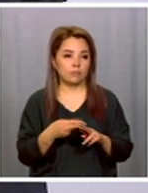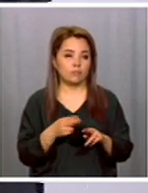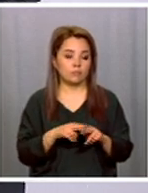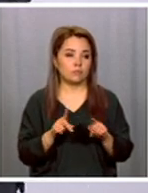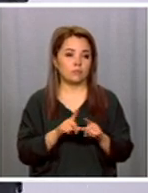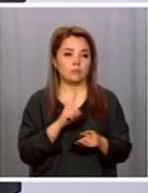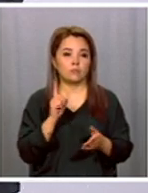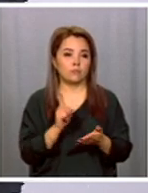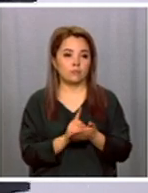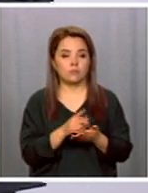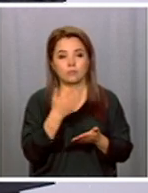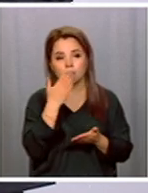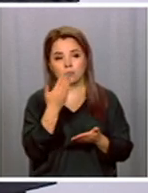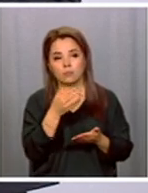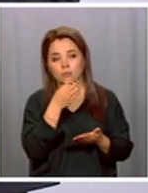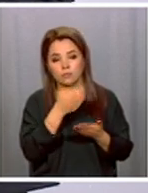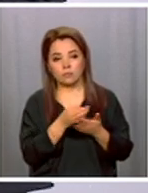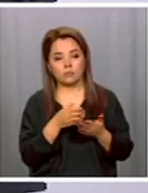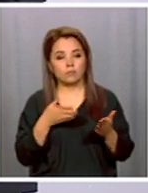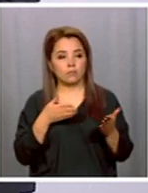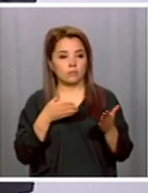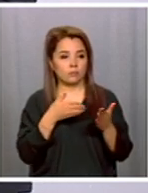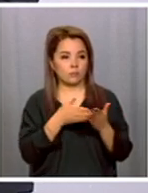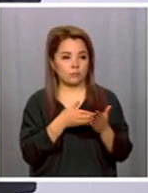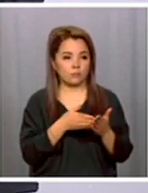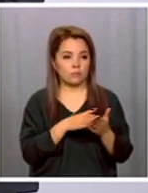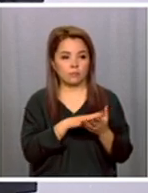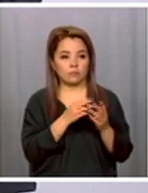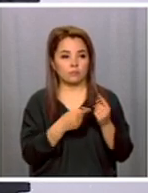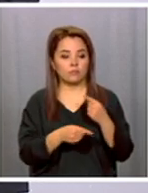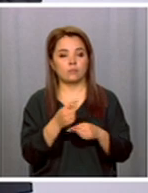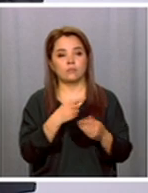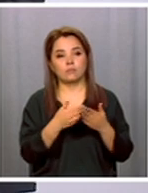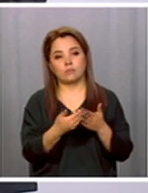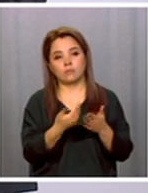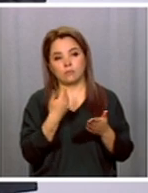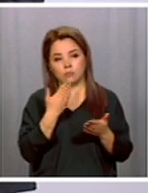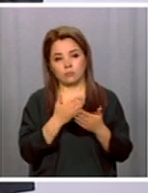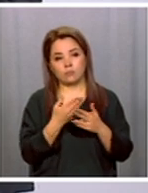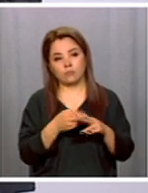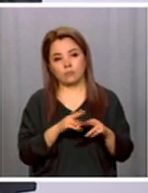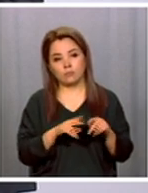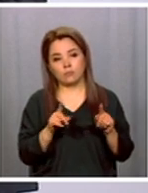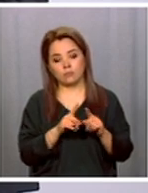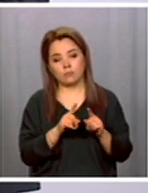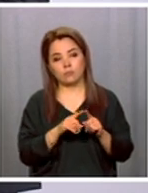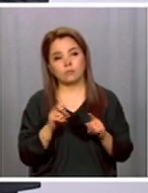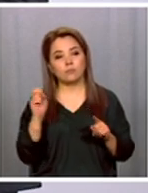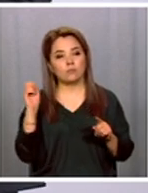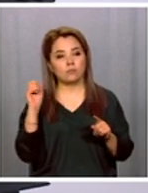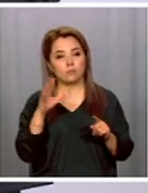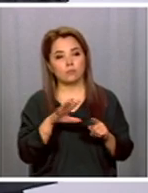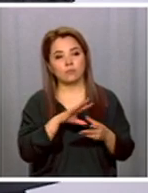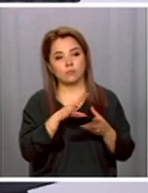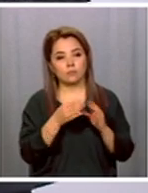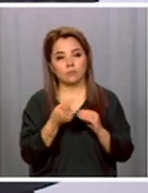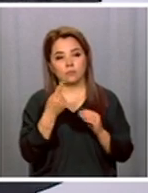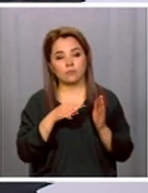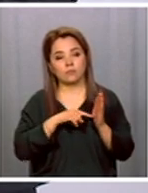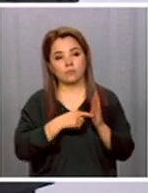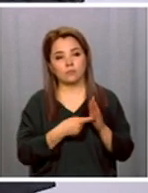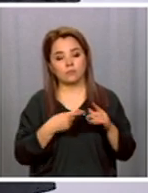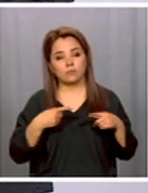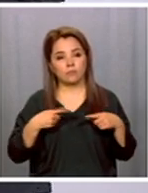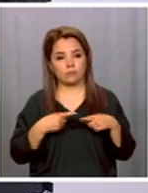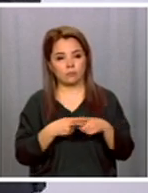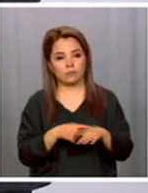міндетті түрлі айнаға шағылсаттағы барлығы кері қайтады. Және олардың сәуленің барлығы бір нүктеден